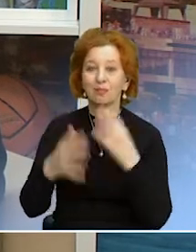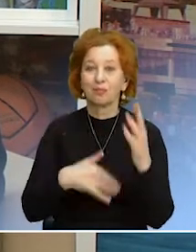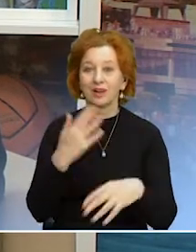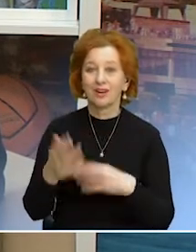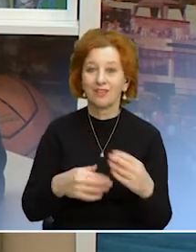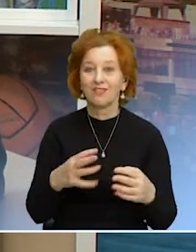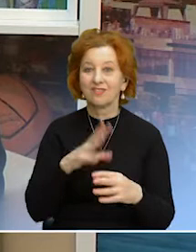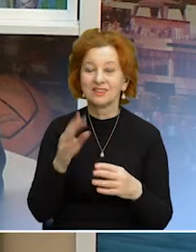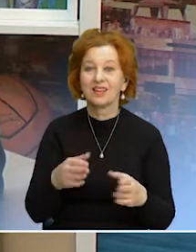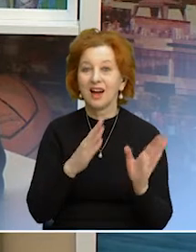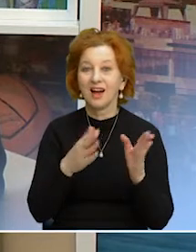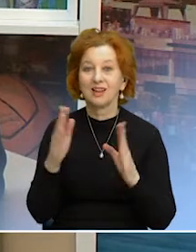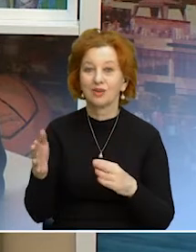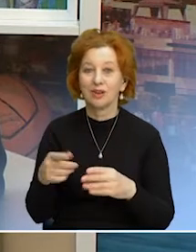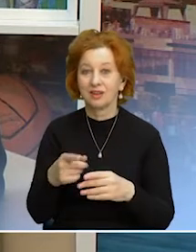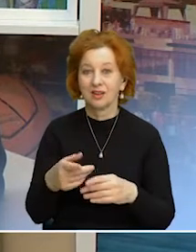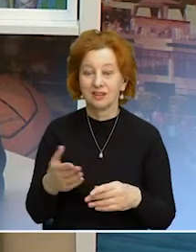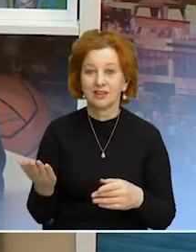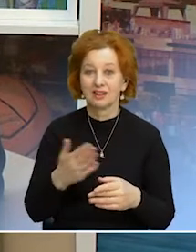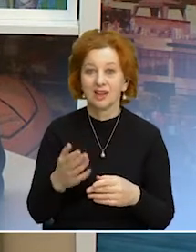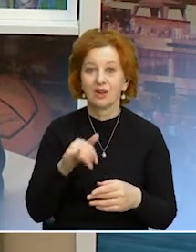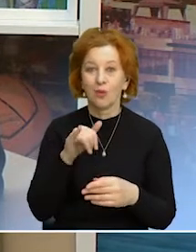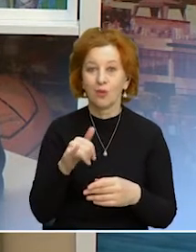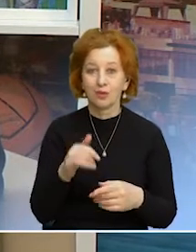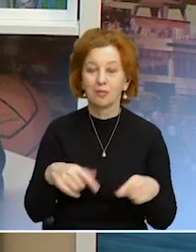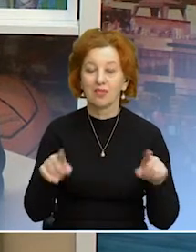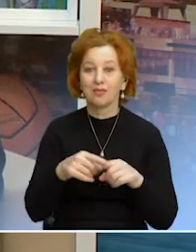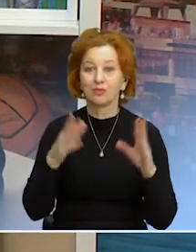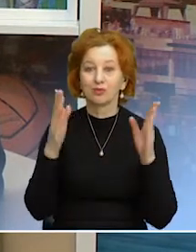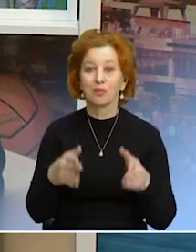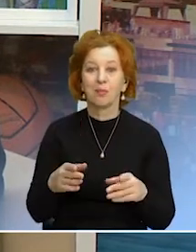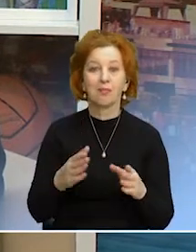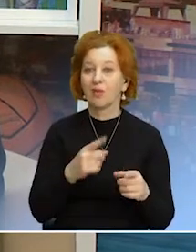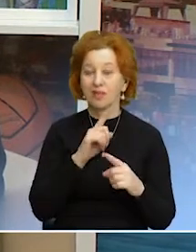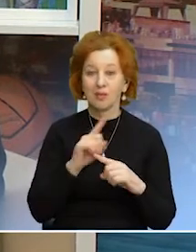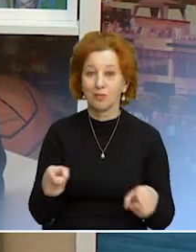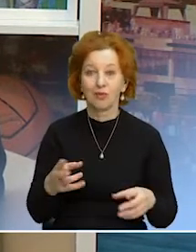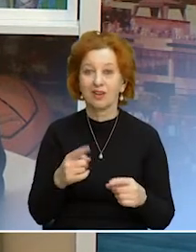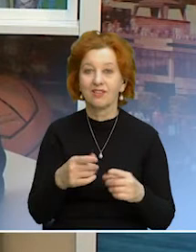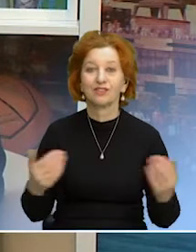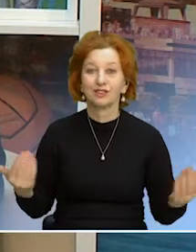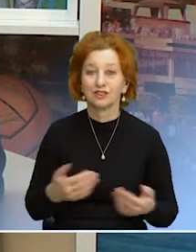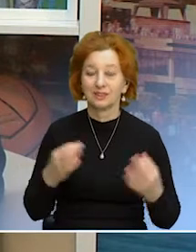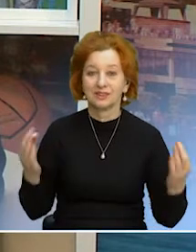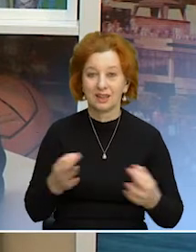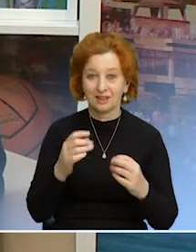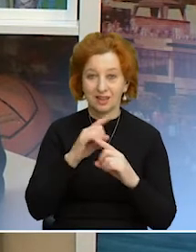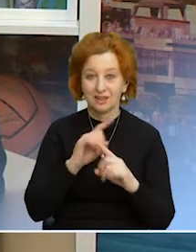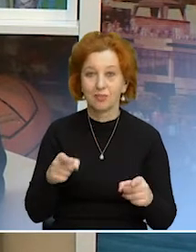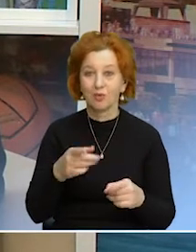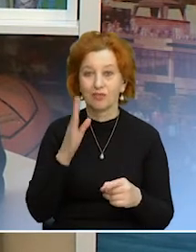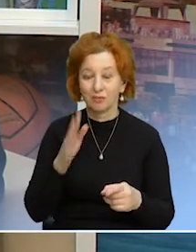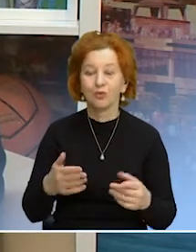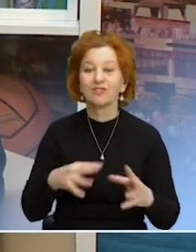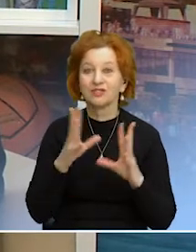все перевернуто, все кастрюли стоят абы как. Она говорит, если у тебя в шкафу порядка не будет, то у тебя его и в жизни никогда